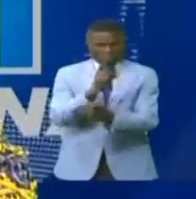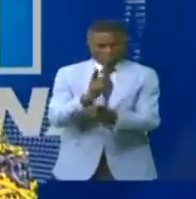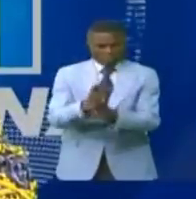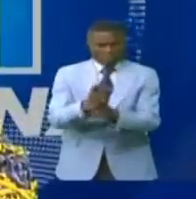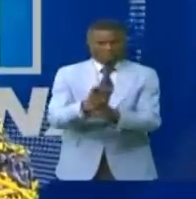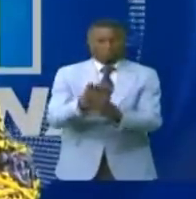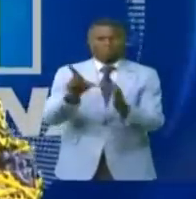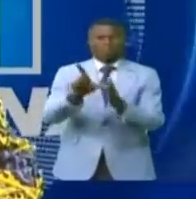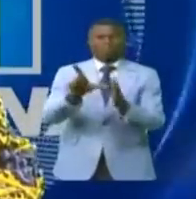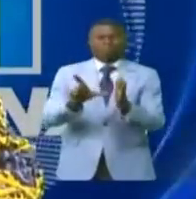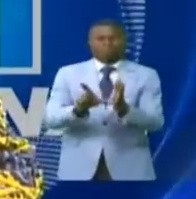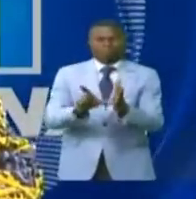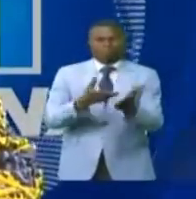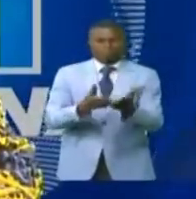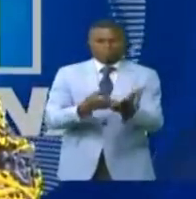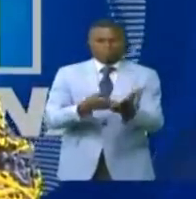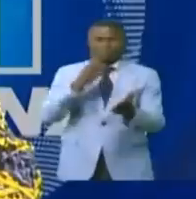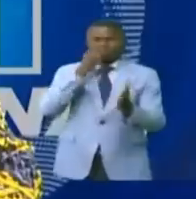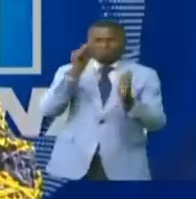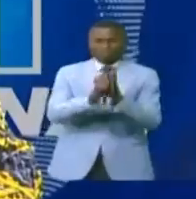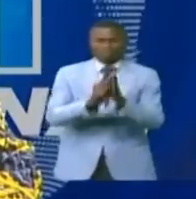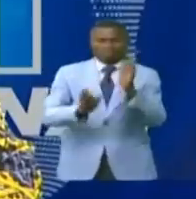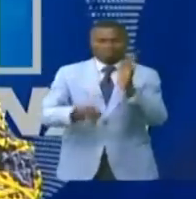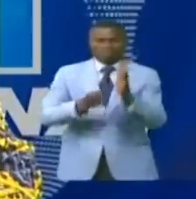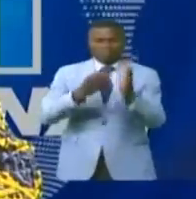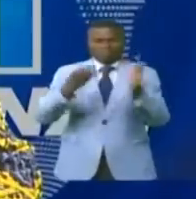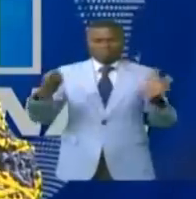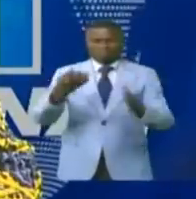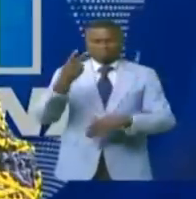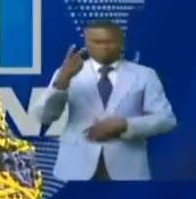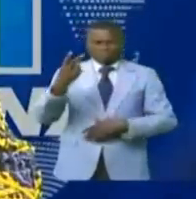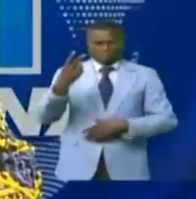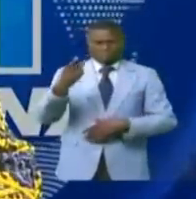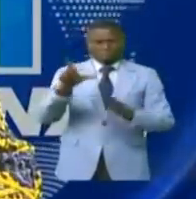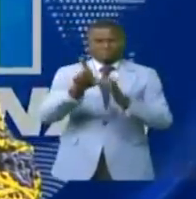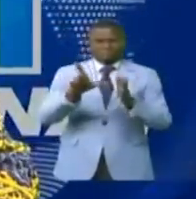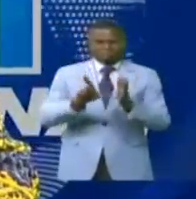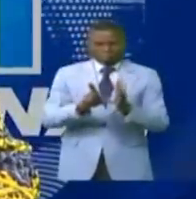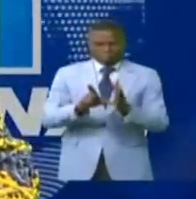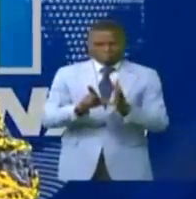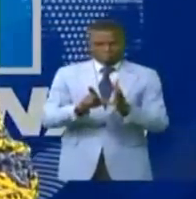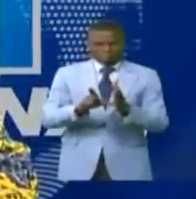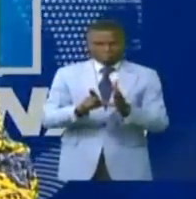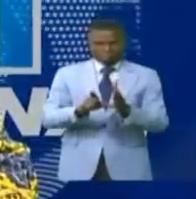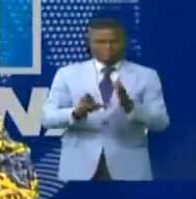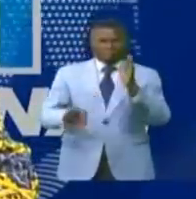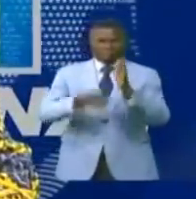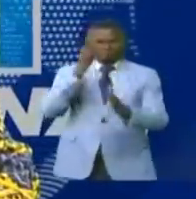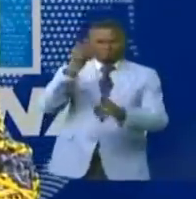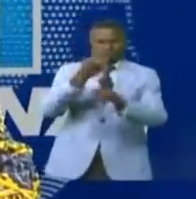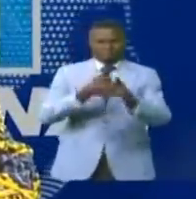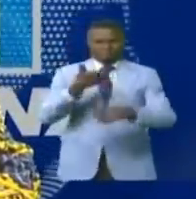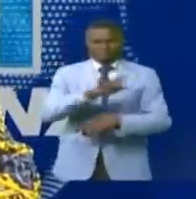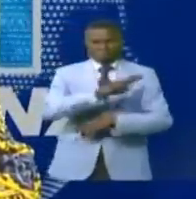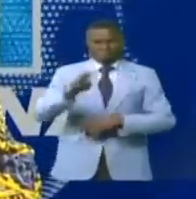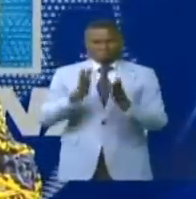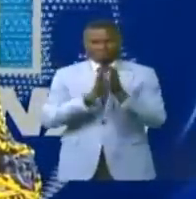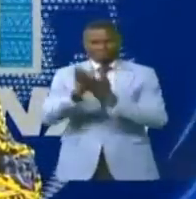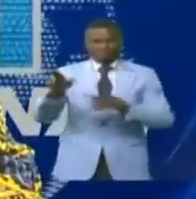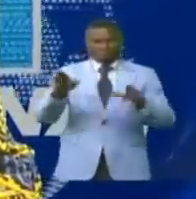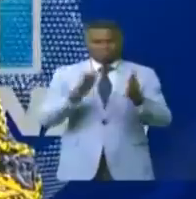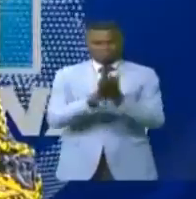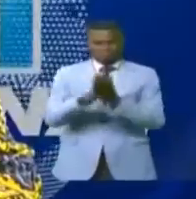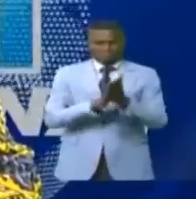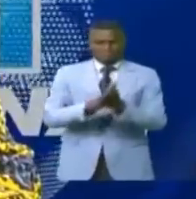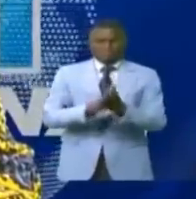prescrits de l'article 80 de la loi du 12 février 2015 relative